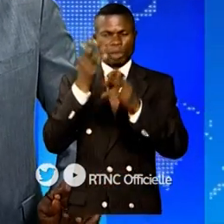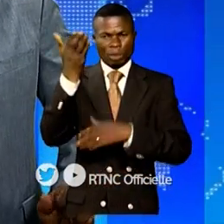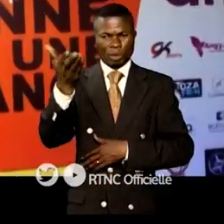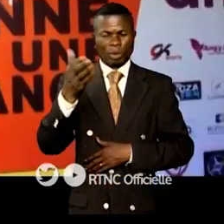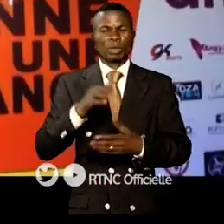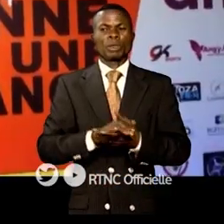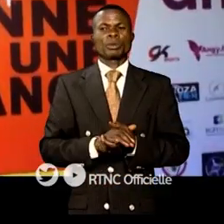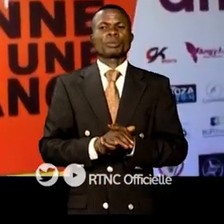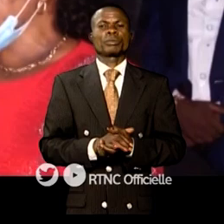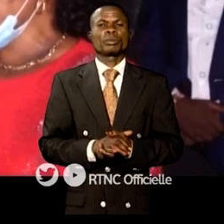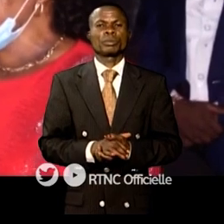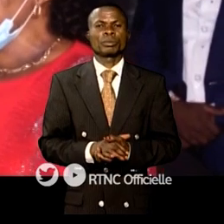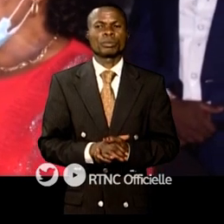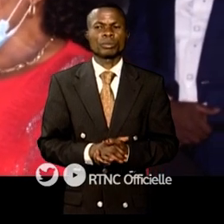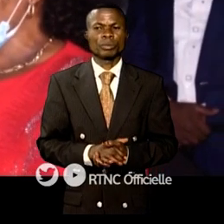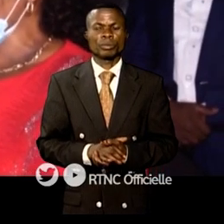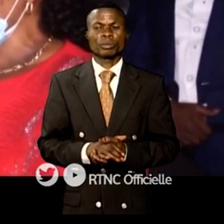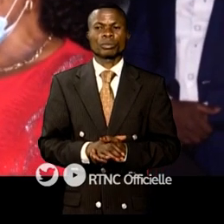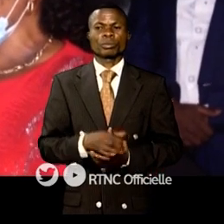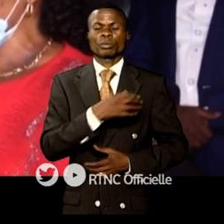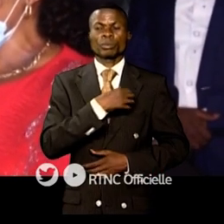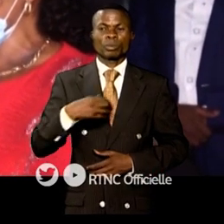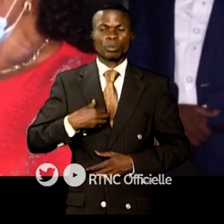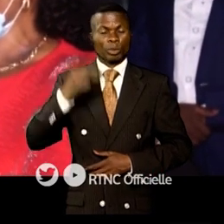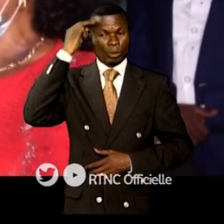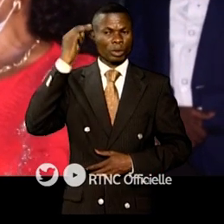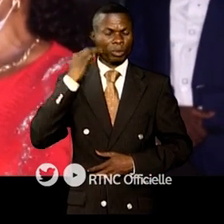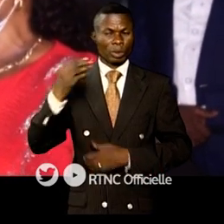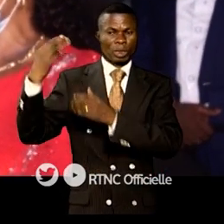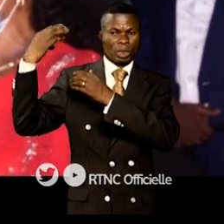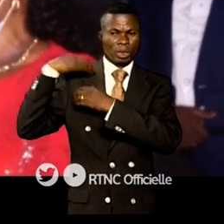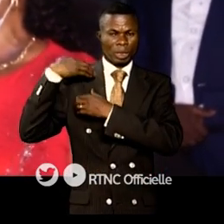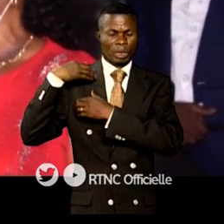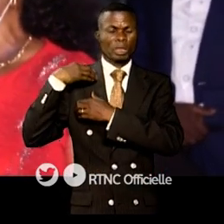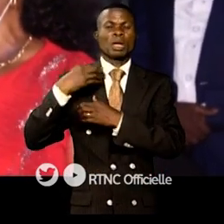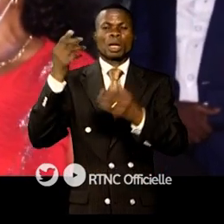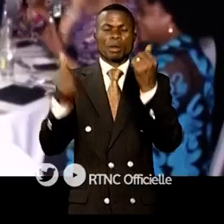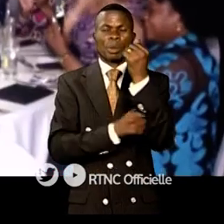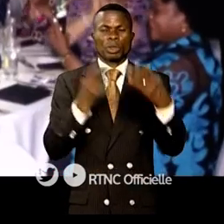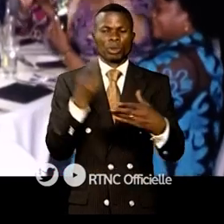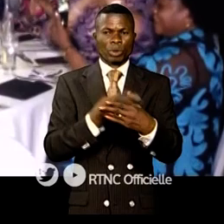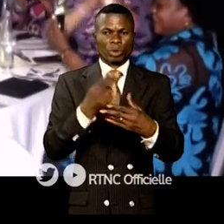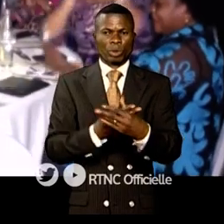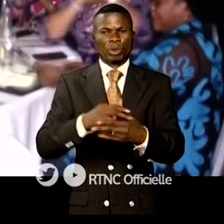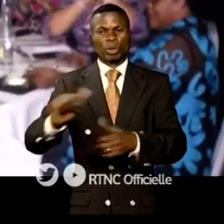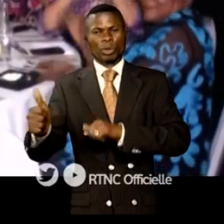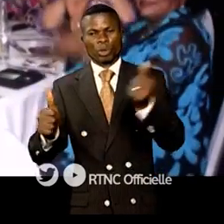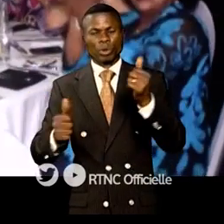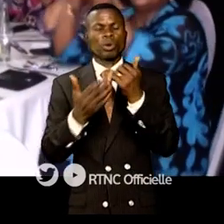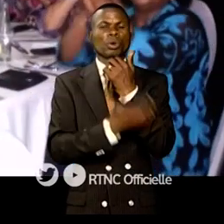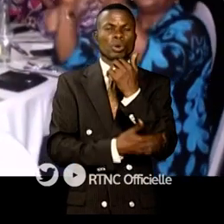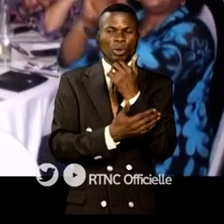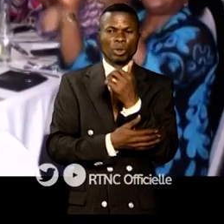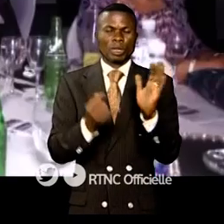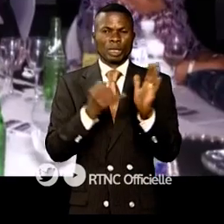William Tounakov. Par Irène Essambo, ministre délégué chargé des personnes vivant avec handicap et autres personnes vulnérables,